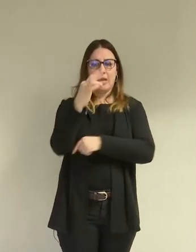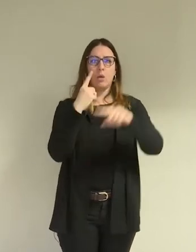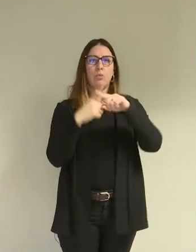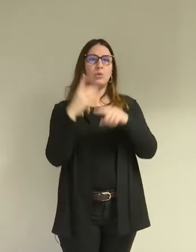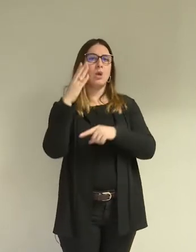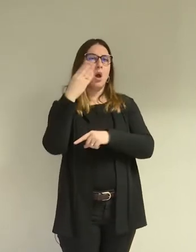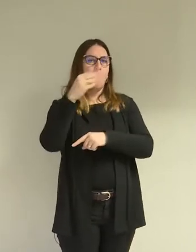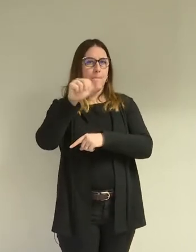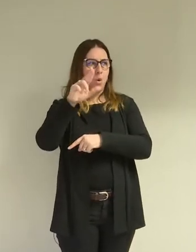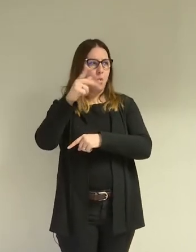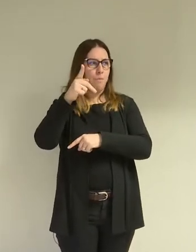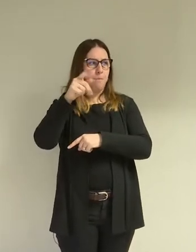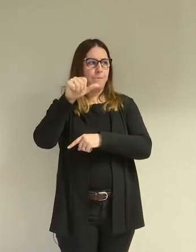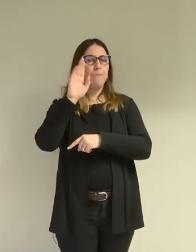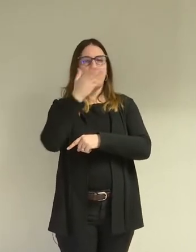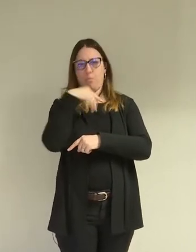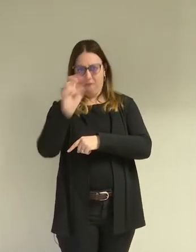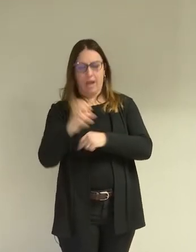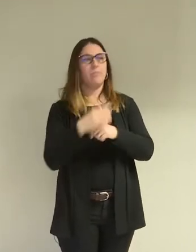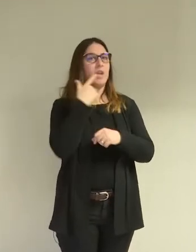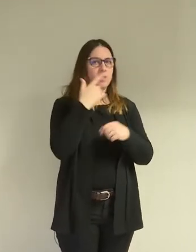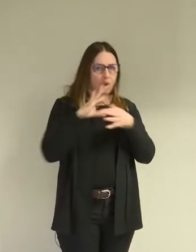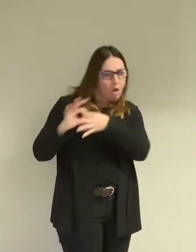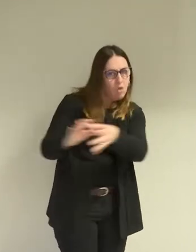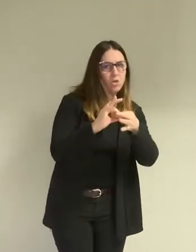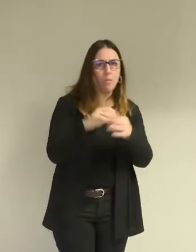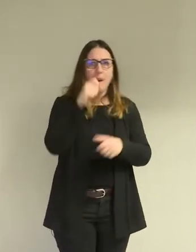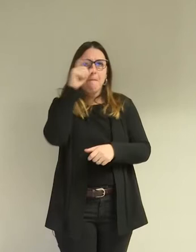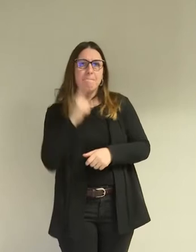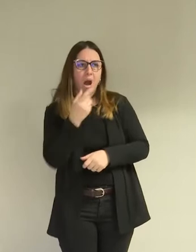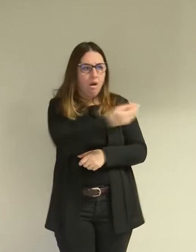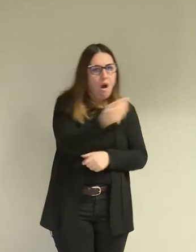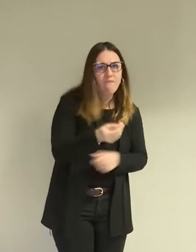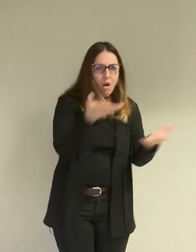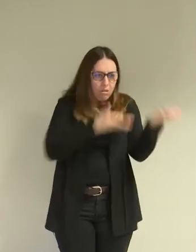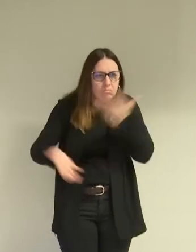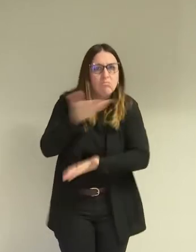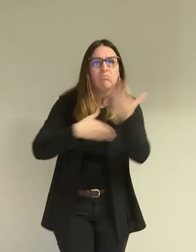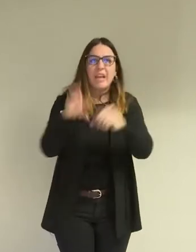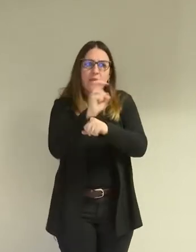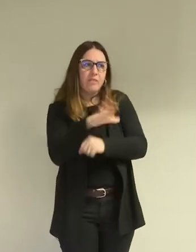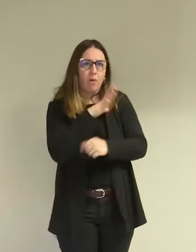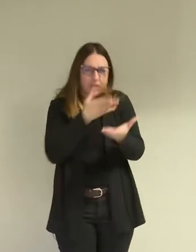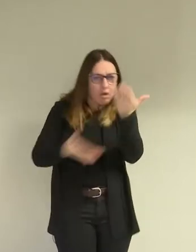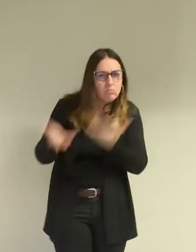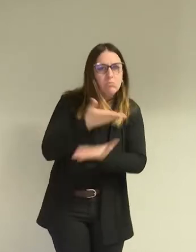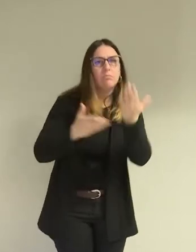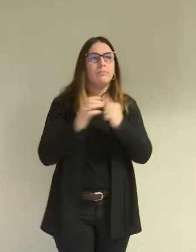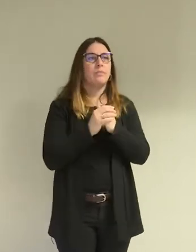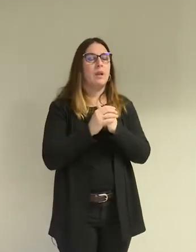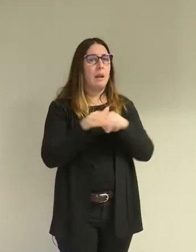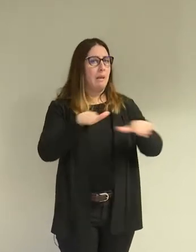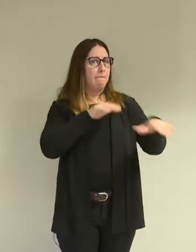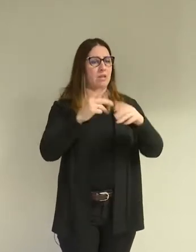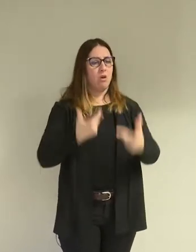végétalisé progressivement en lien avec les habitants parents d'élèves enfants communauté éducative la méthode et de phasage ont